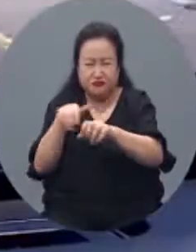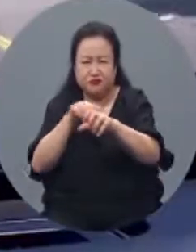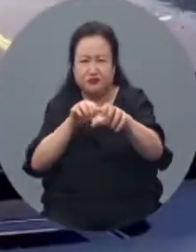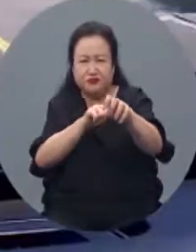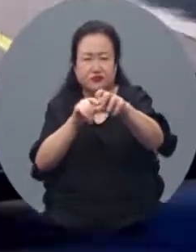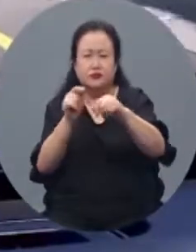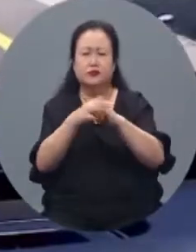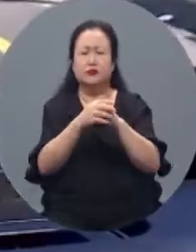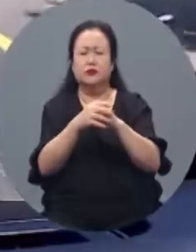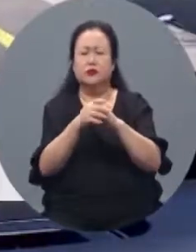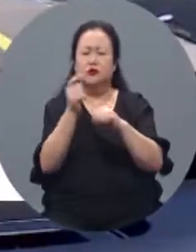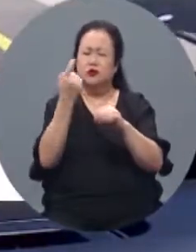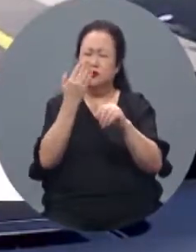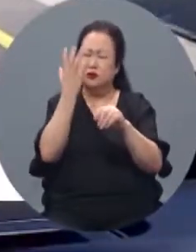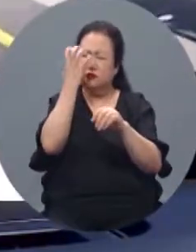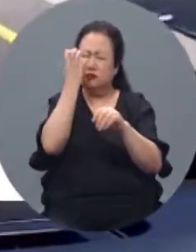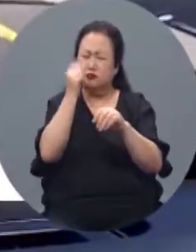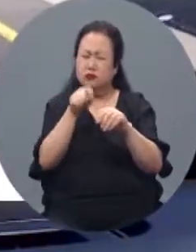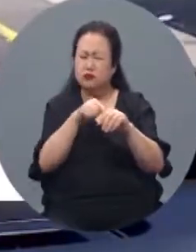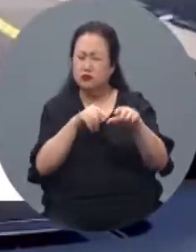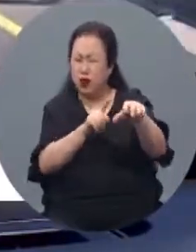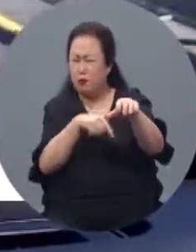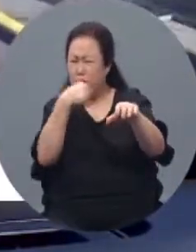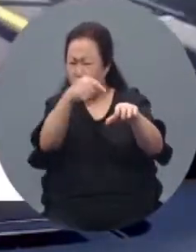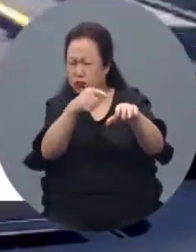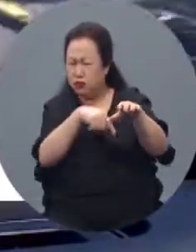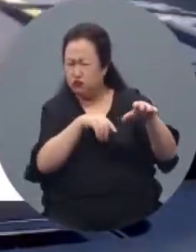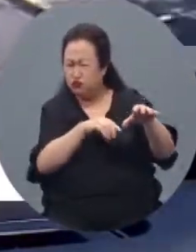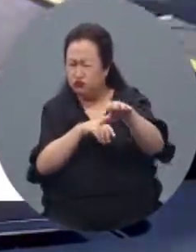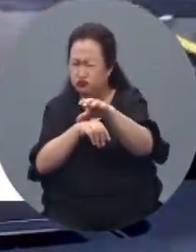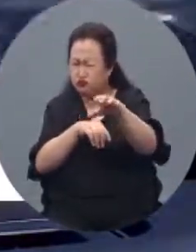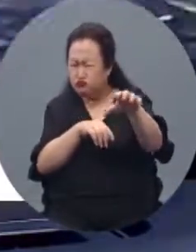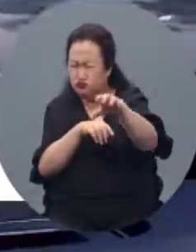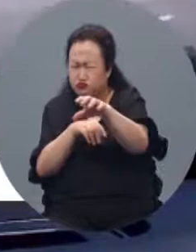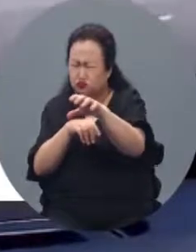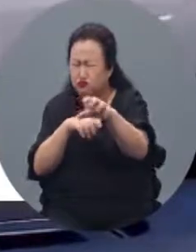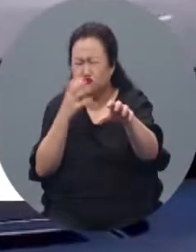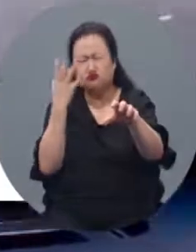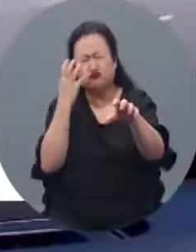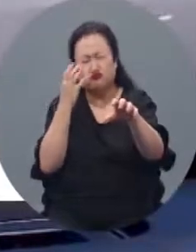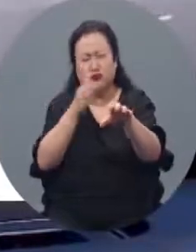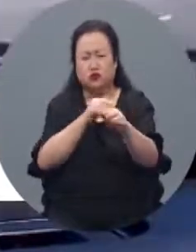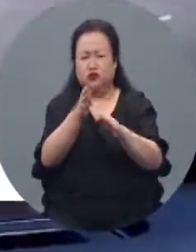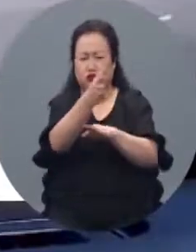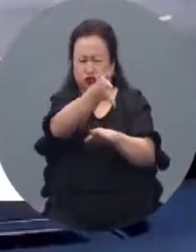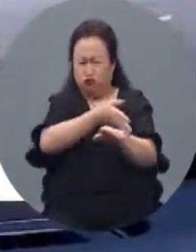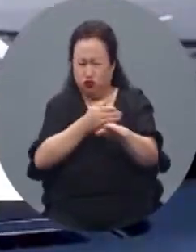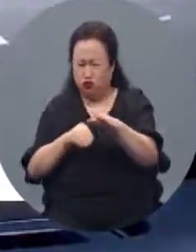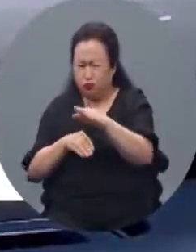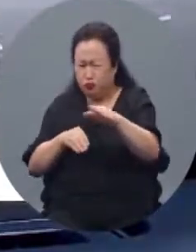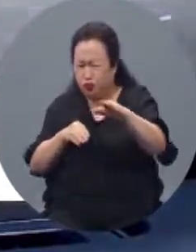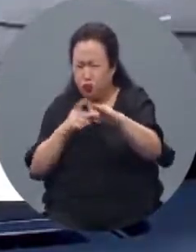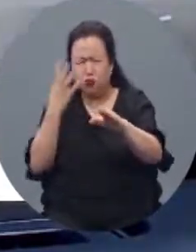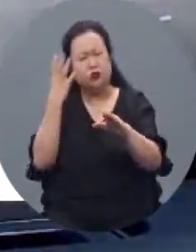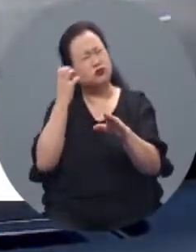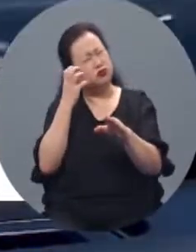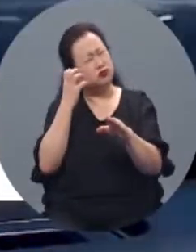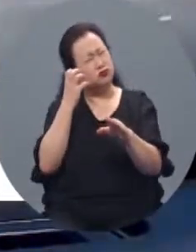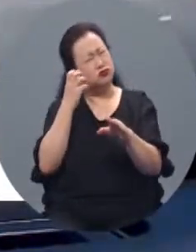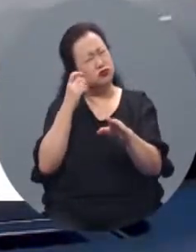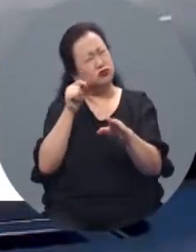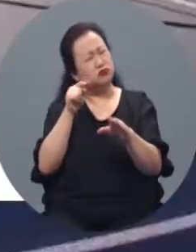근데 그 차가 자꾸 중앙분리대 쪽으로 이렇게 충격을 한라는 그 어케 보이더라고 그래서 차가 좀